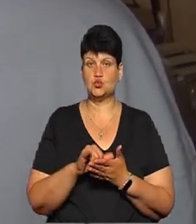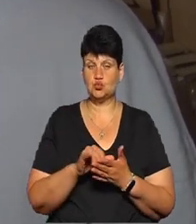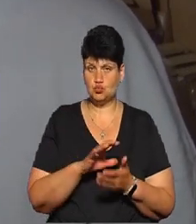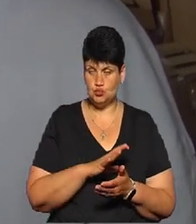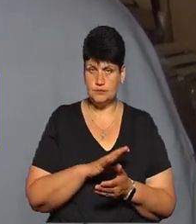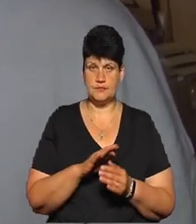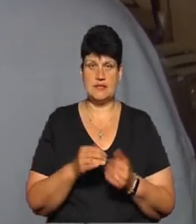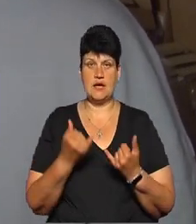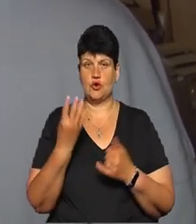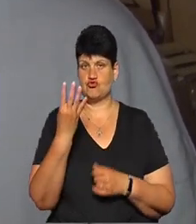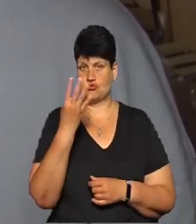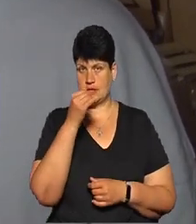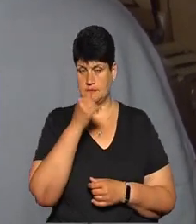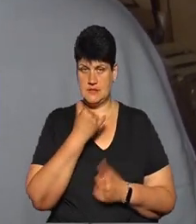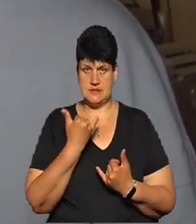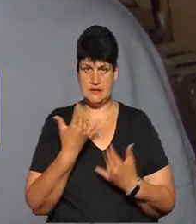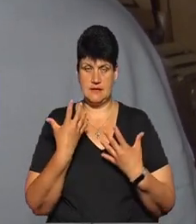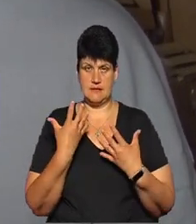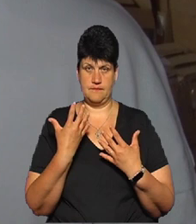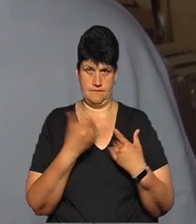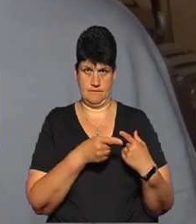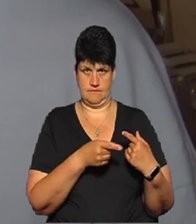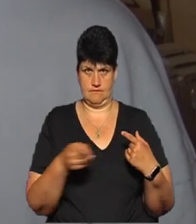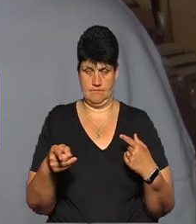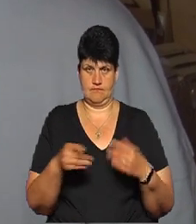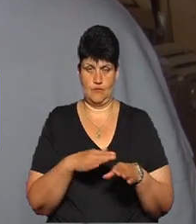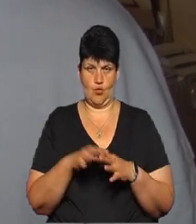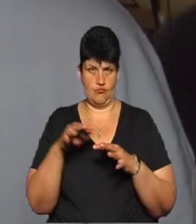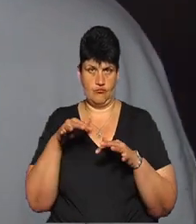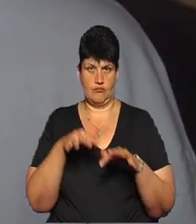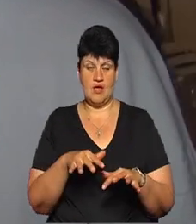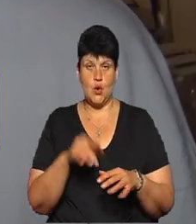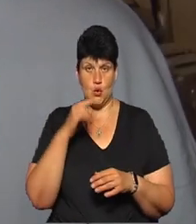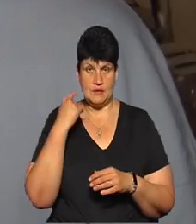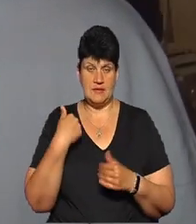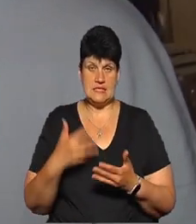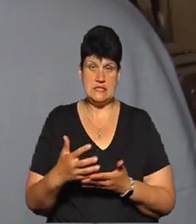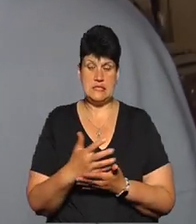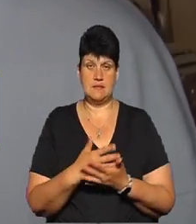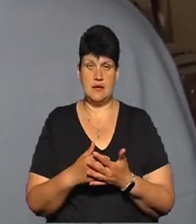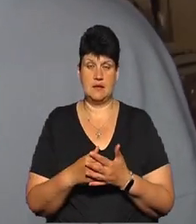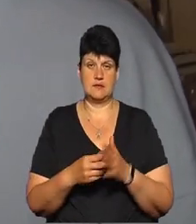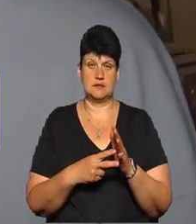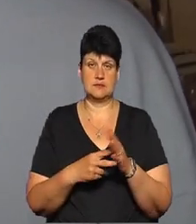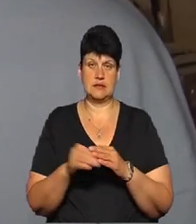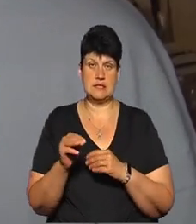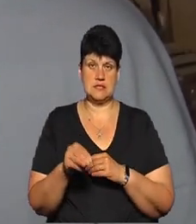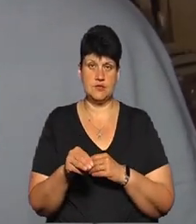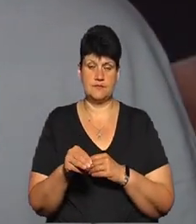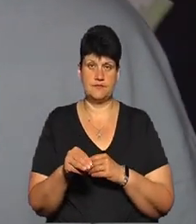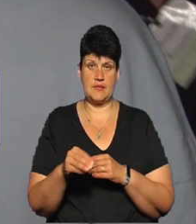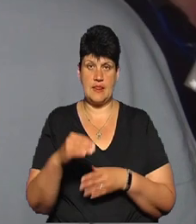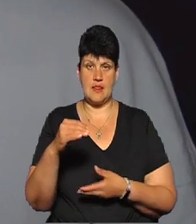на 4 місяці вже повномасштабного вторгнення Росії ми зібрали більше 27 тисяч